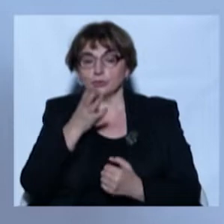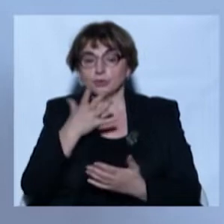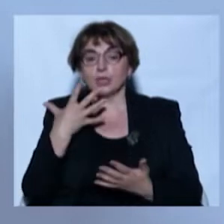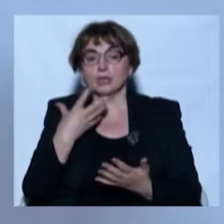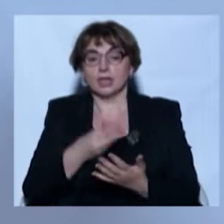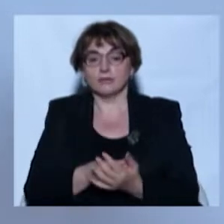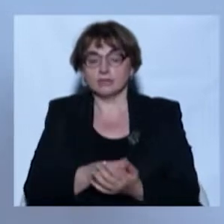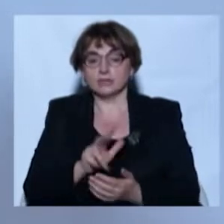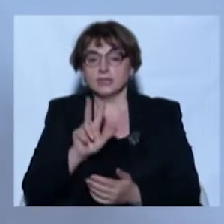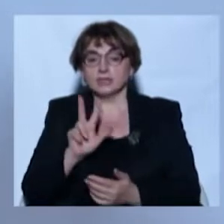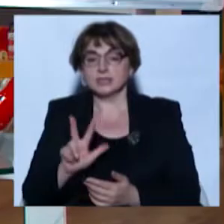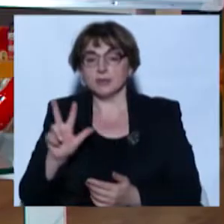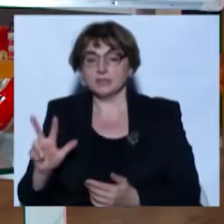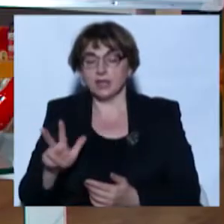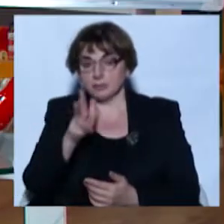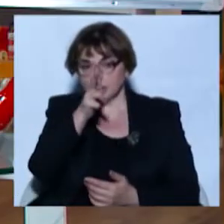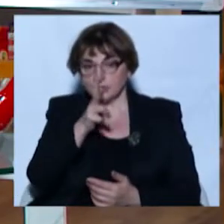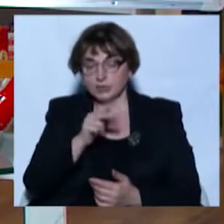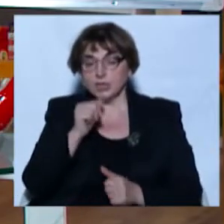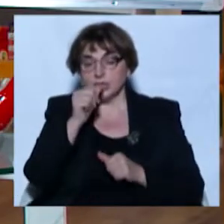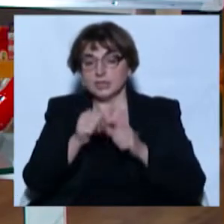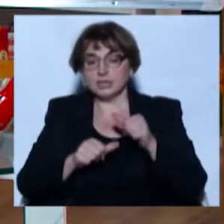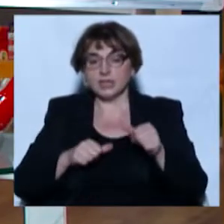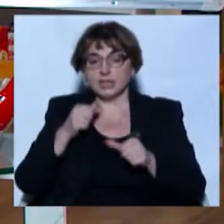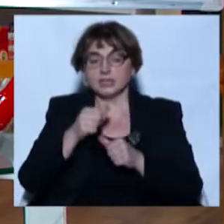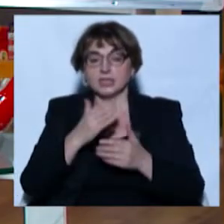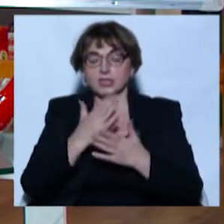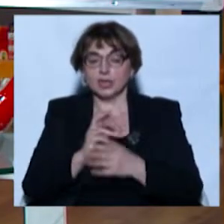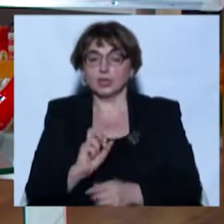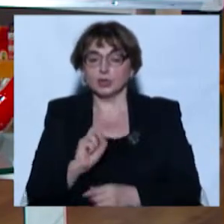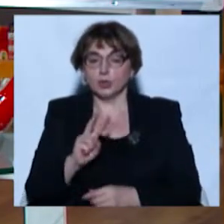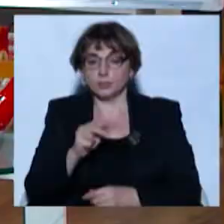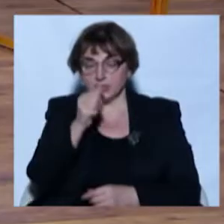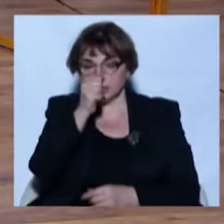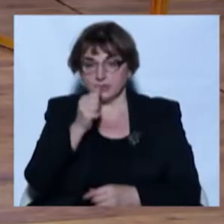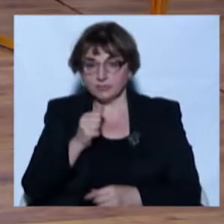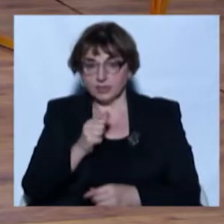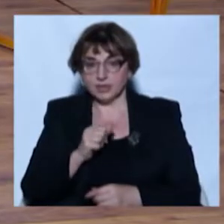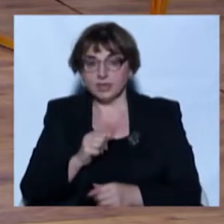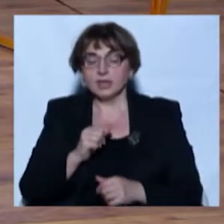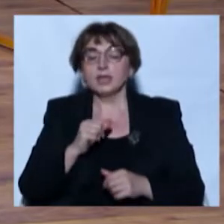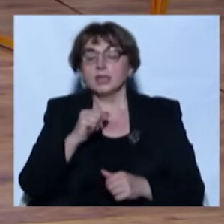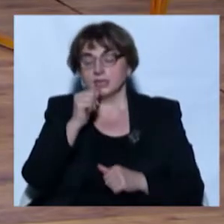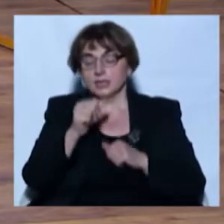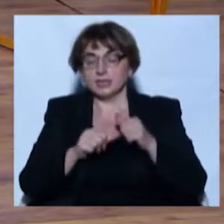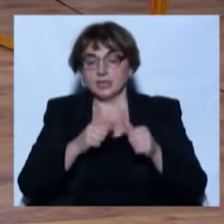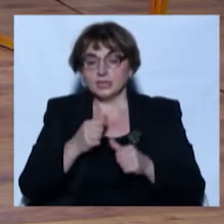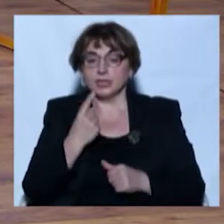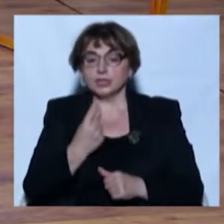აქვს თავისი 3-3 თვე, ანუ წელიწადში არის 12 თვე და წელიწადის თითოეულ